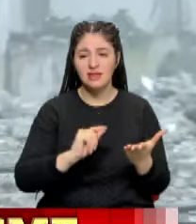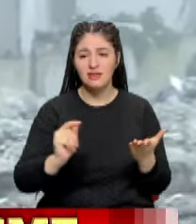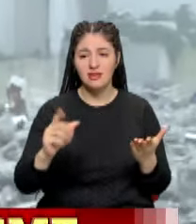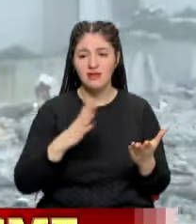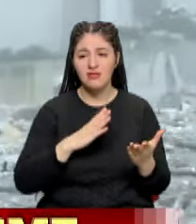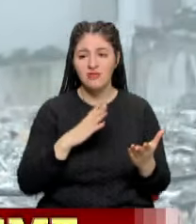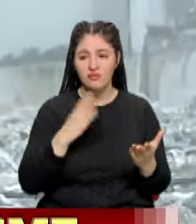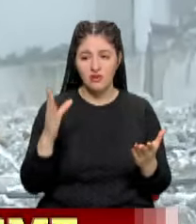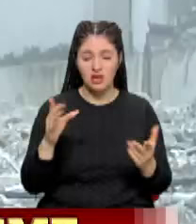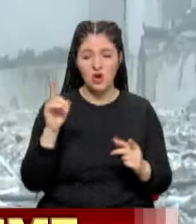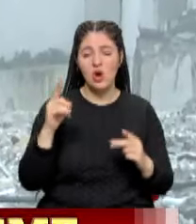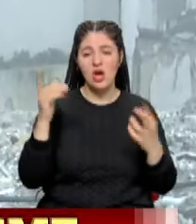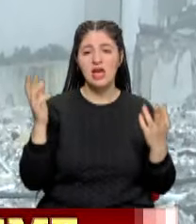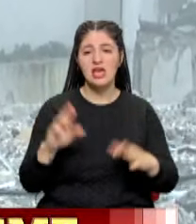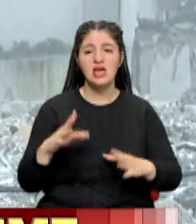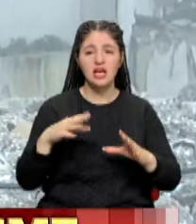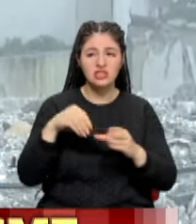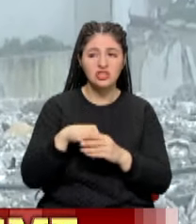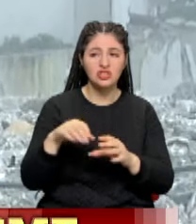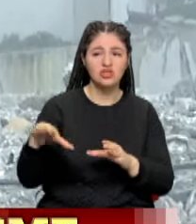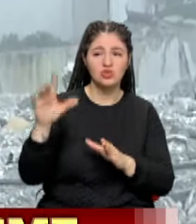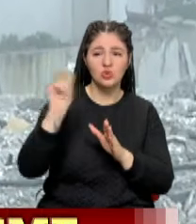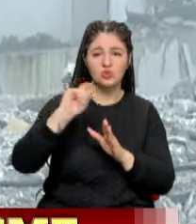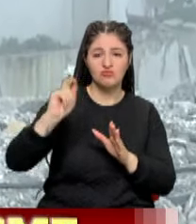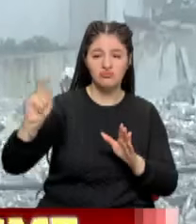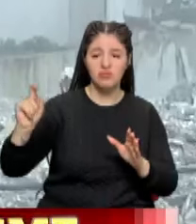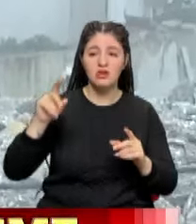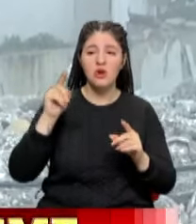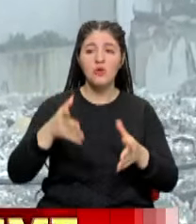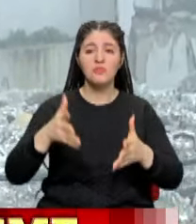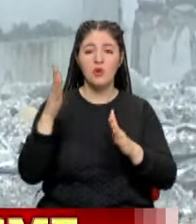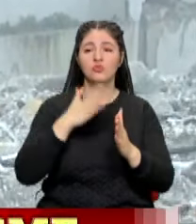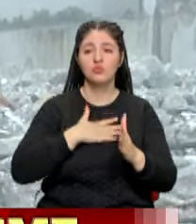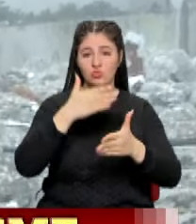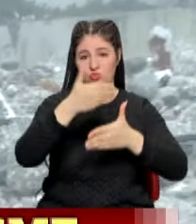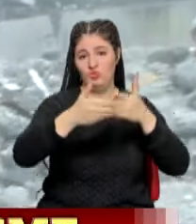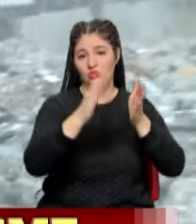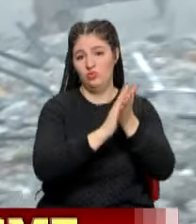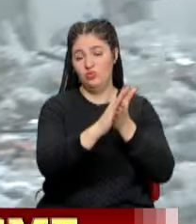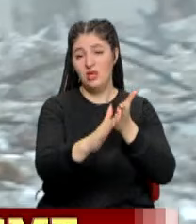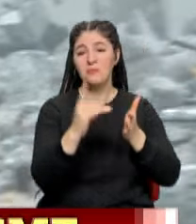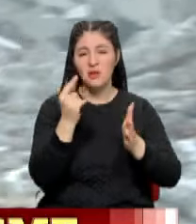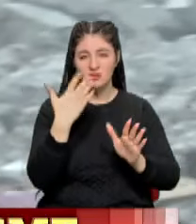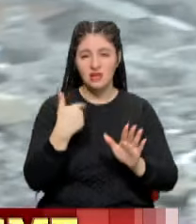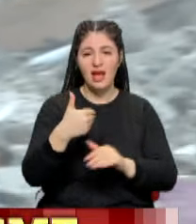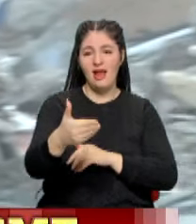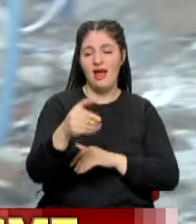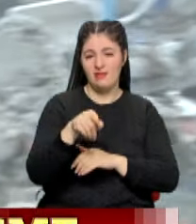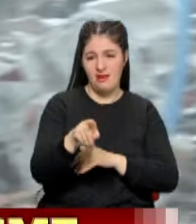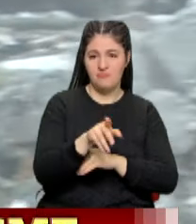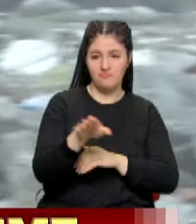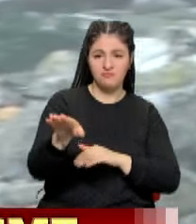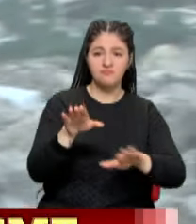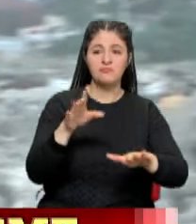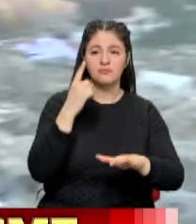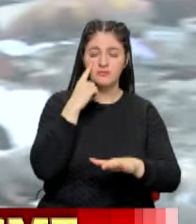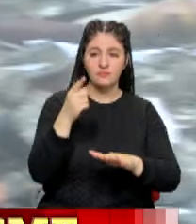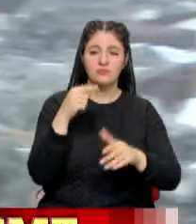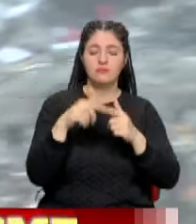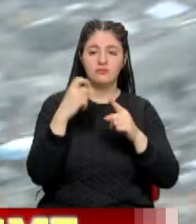şu anda o enkaz yığınlarının üzerinde, o binaların üzerinde. Bakın biraz daha ilerisinde, şöyle bir yaklaşalım.